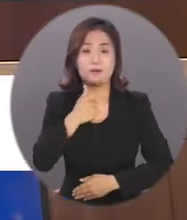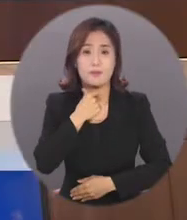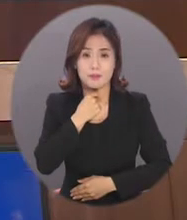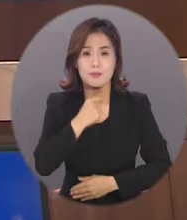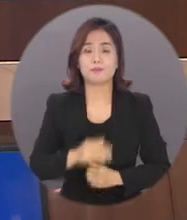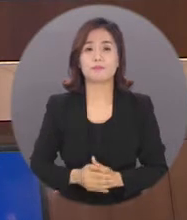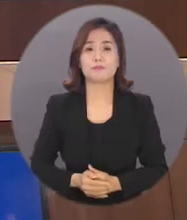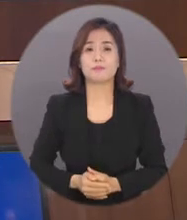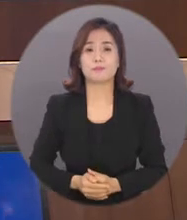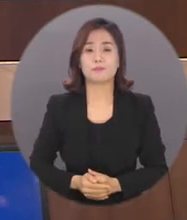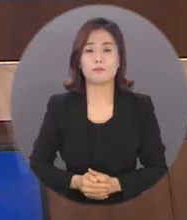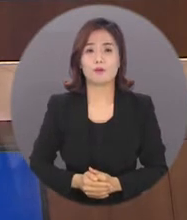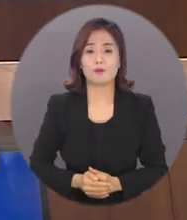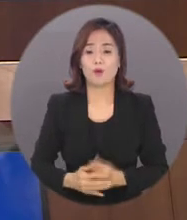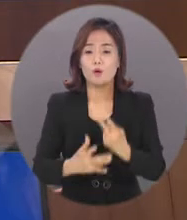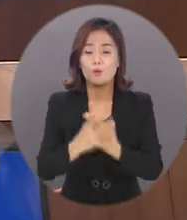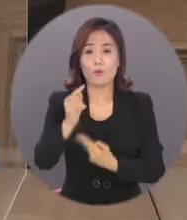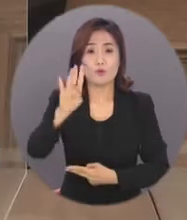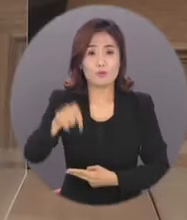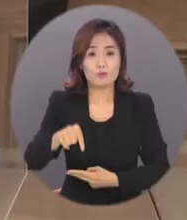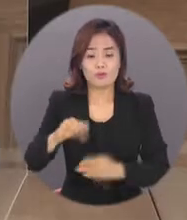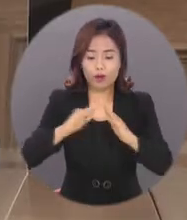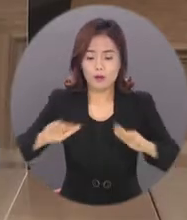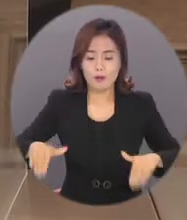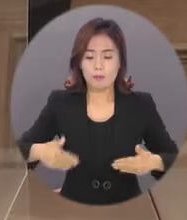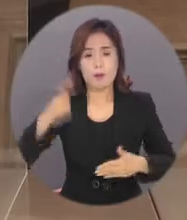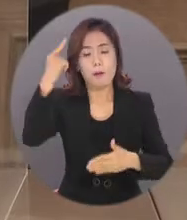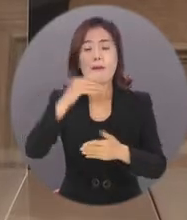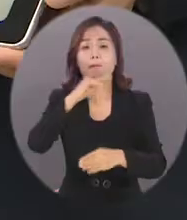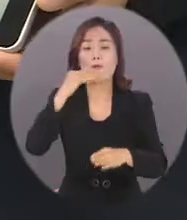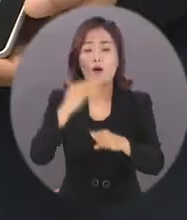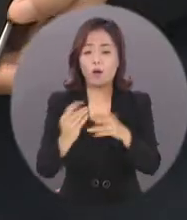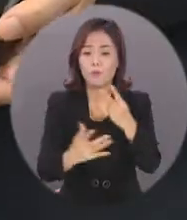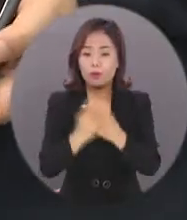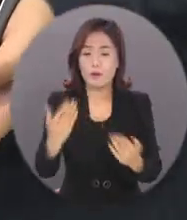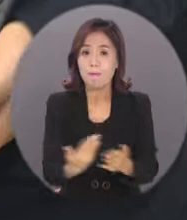합니다. 통일부는 전라남도가 남북평화통일의